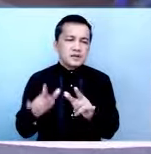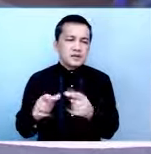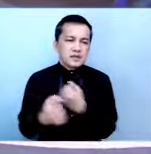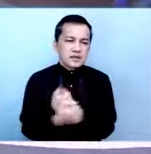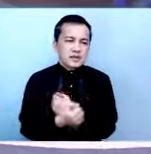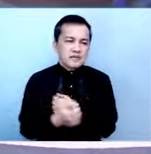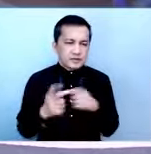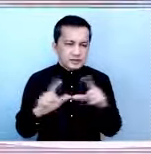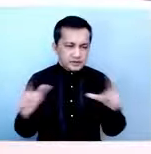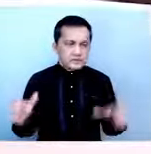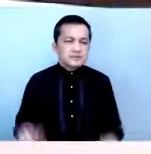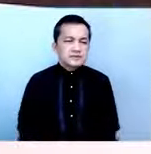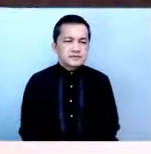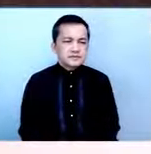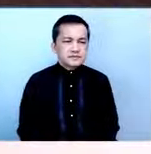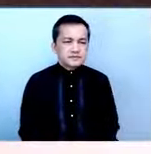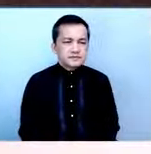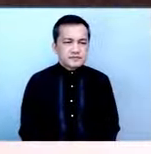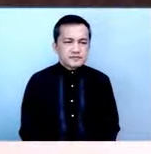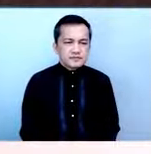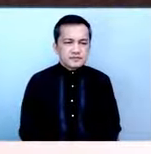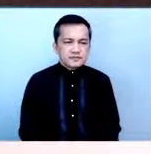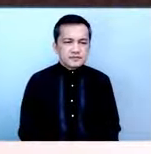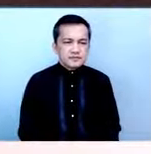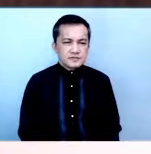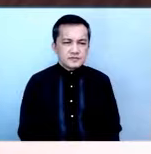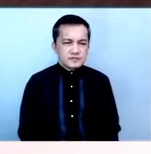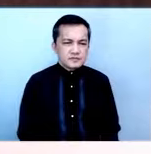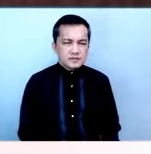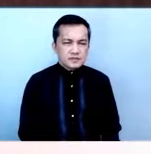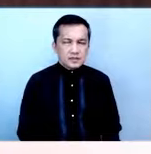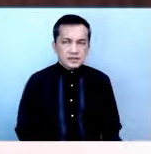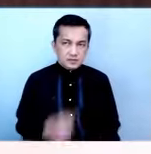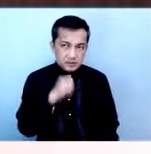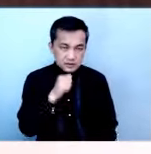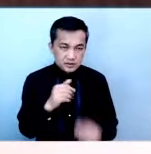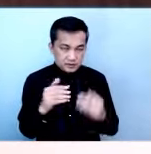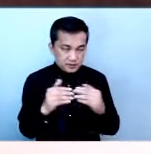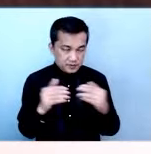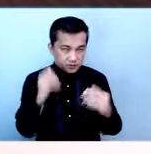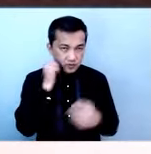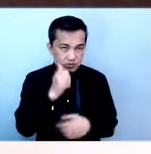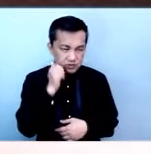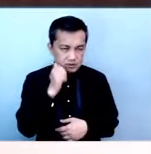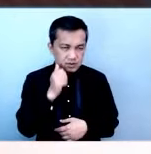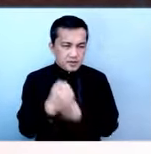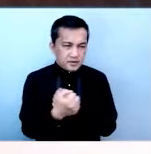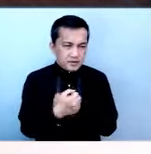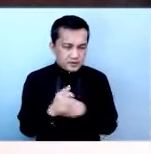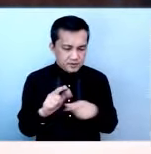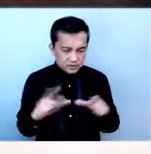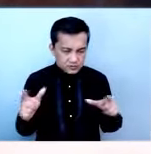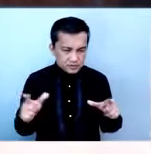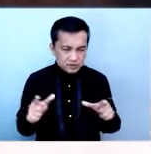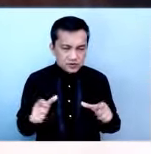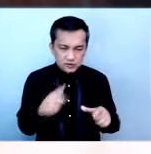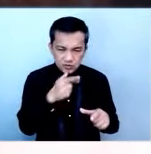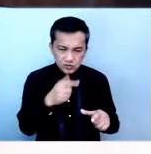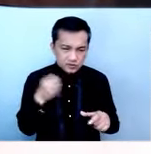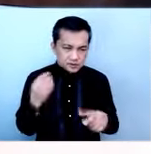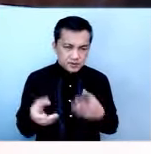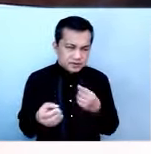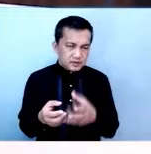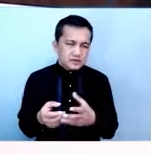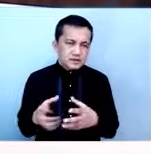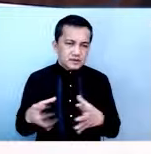language. Mm. Meron po kasi na, di ba, hindi naman pantay lagi yan, hindi pareho. So, merong love language na kung ano yung gusto mong binibigay, kung ano yung gusto mong